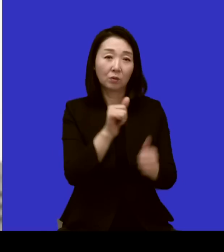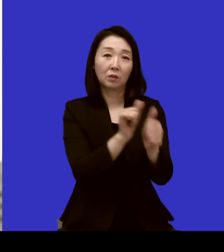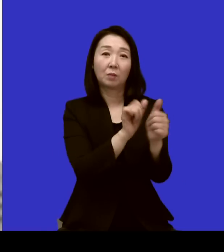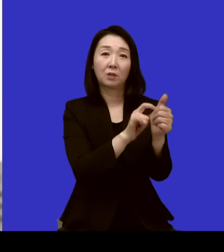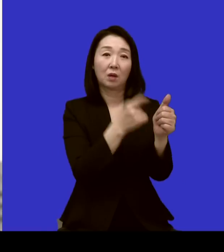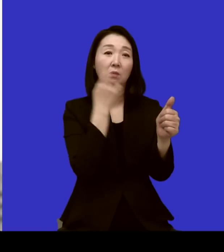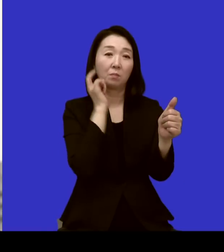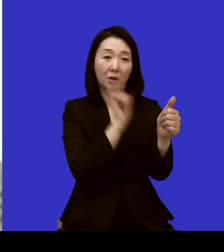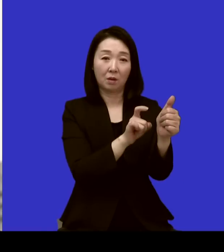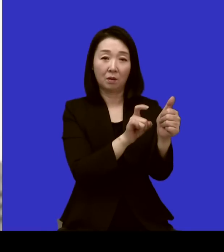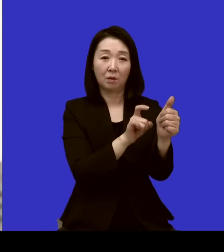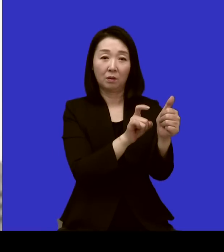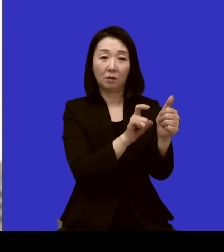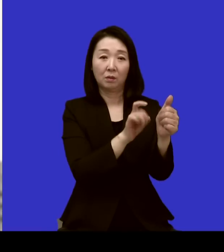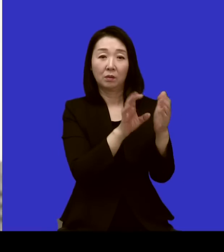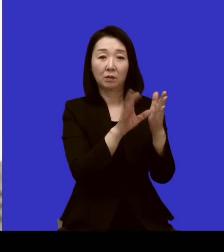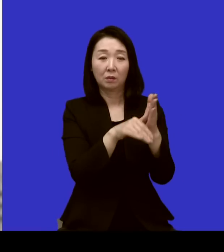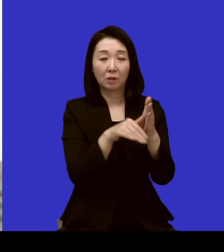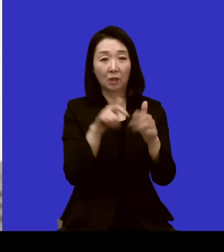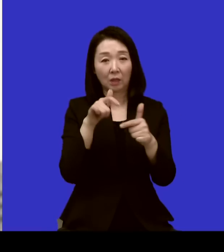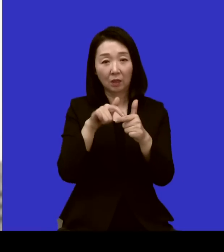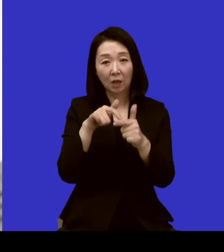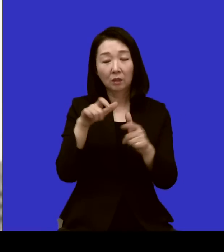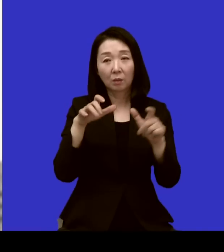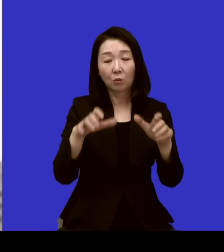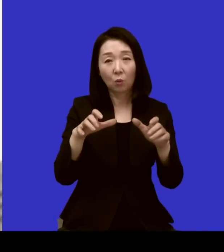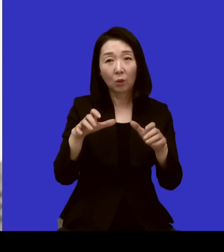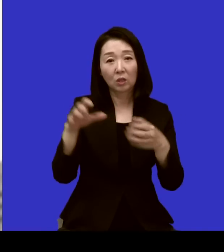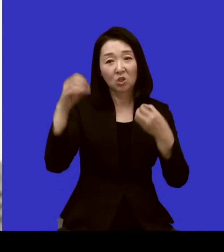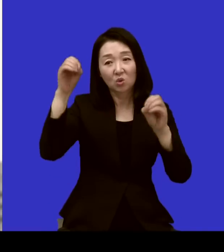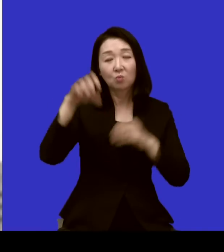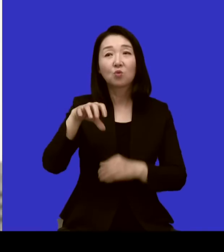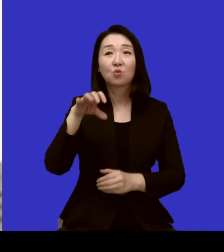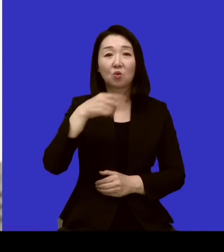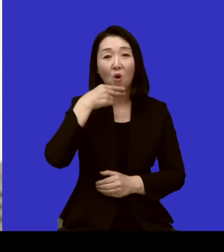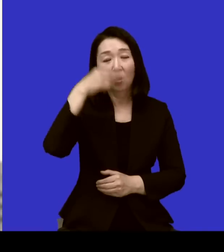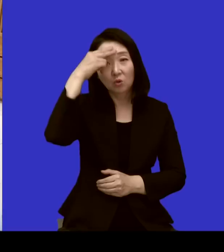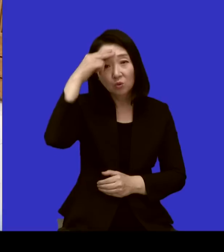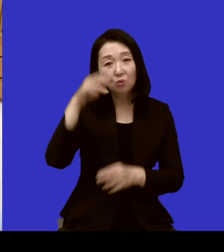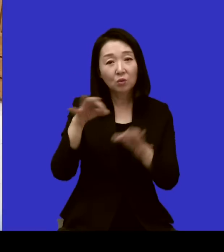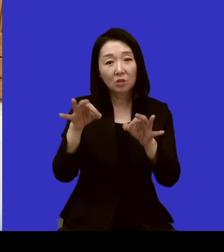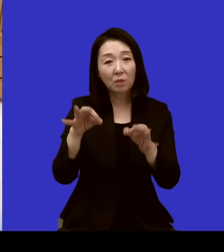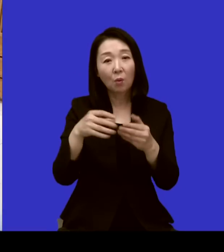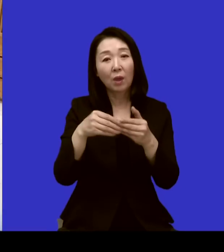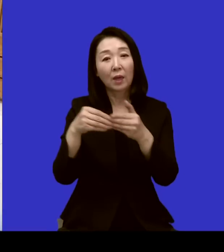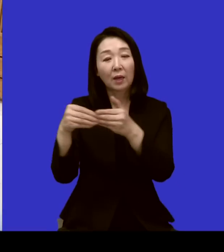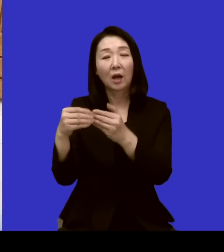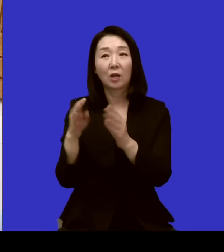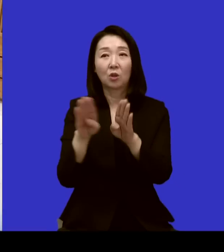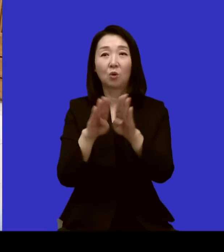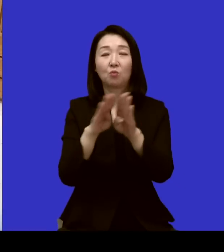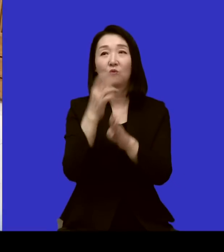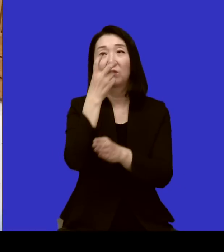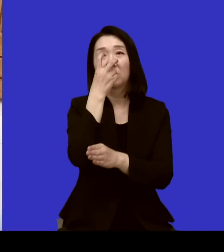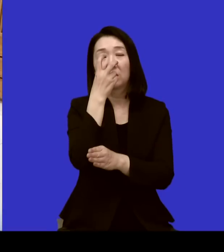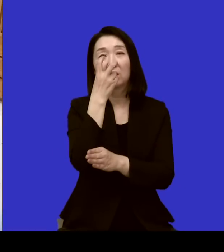남자아이를 찾았는데 강남에서 클럽에서 이제 가드라고 이렇게 네. 앞에 문을 지키는 네. 그 네네. 일을 하고 있다고 하더라고요. 네.